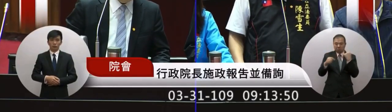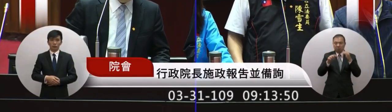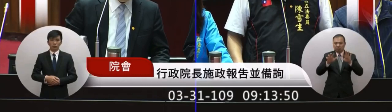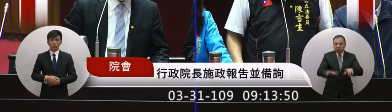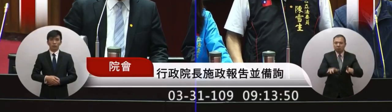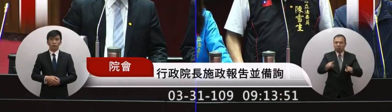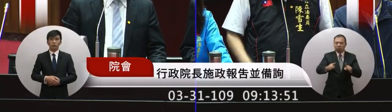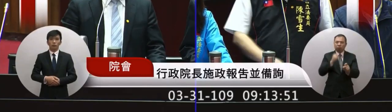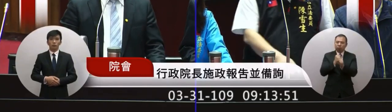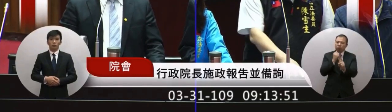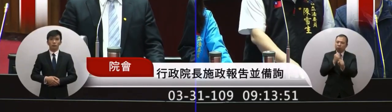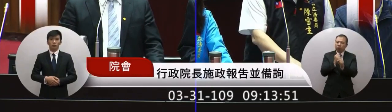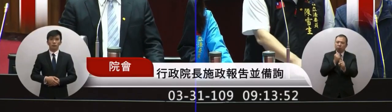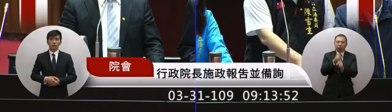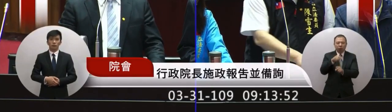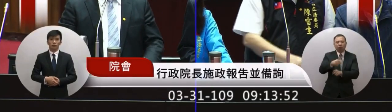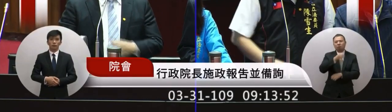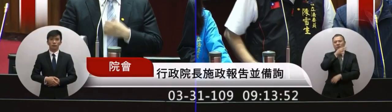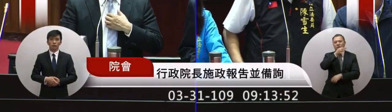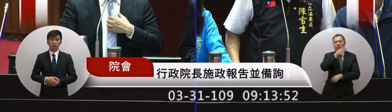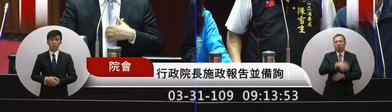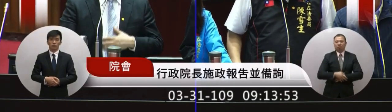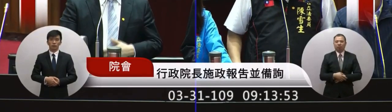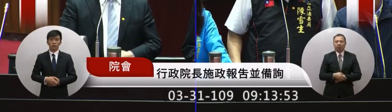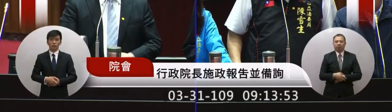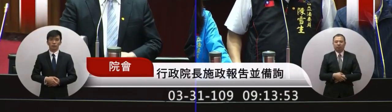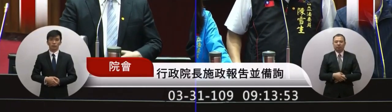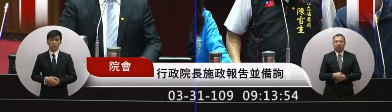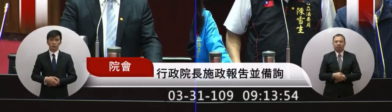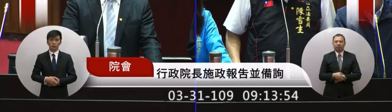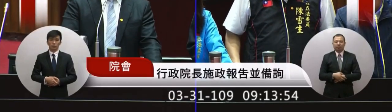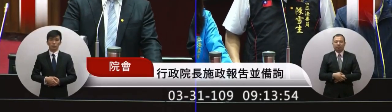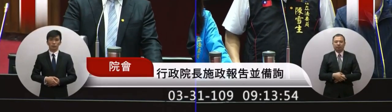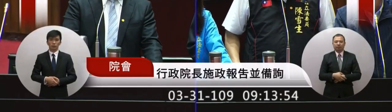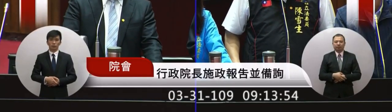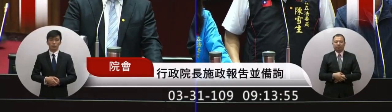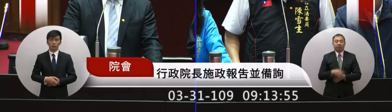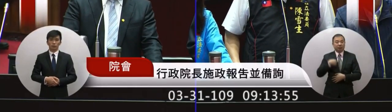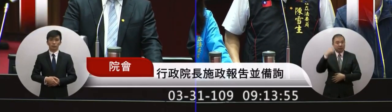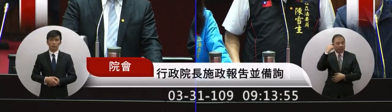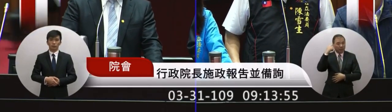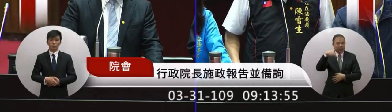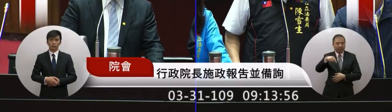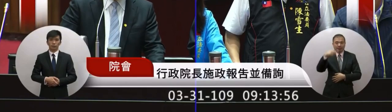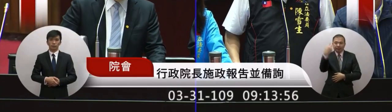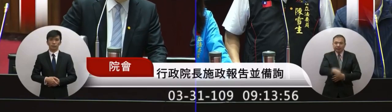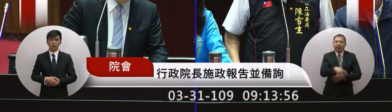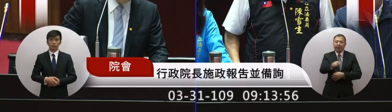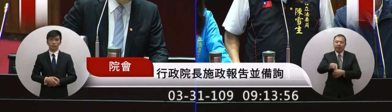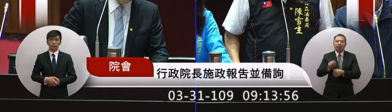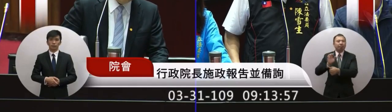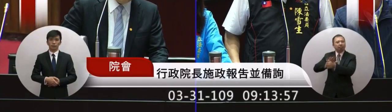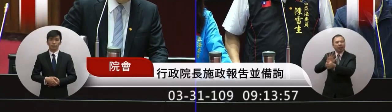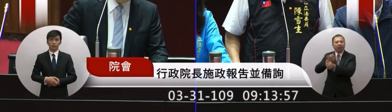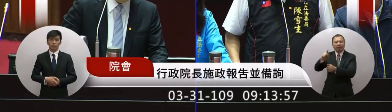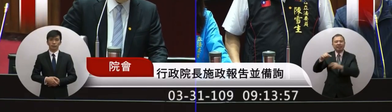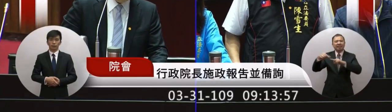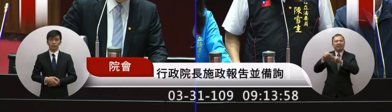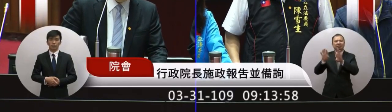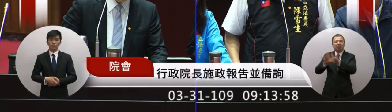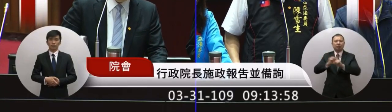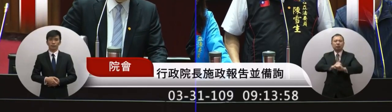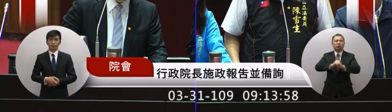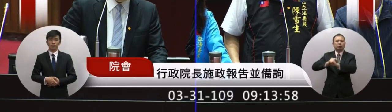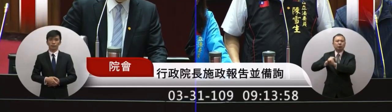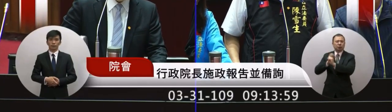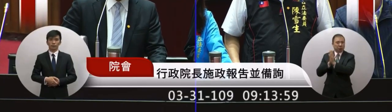越来越多了哈。但是我要特别在这个就是就是替我们金门这个清洁队哈请求一下哈，